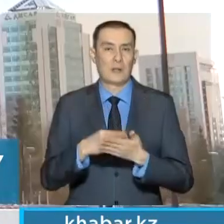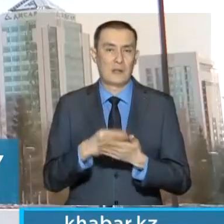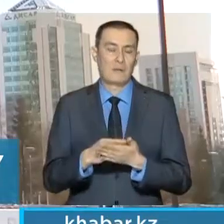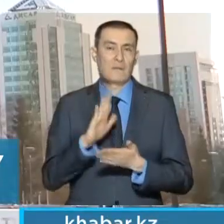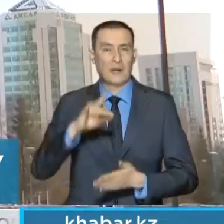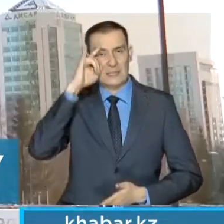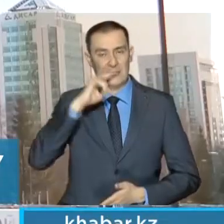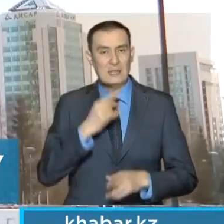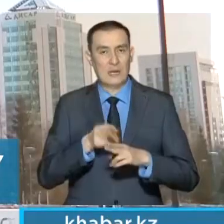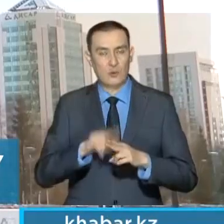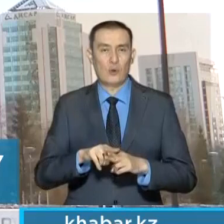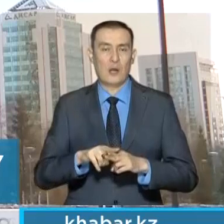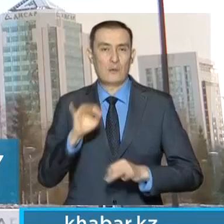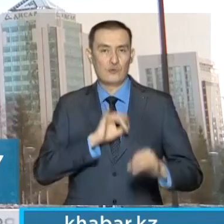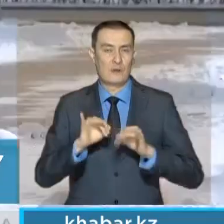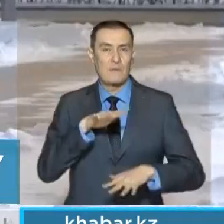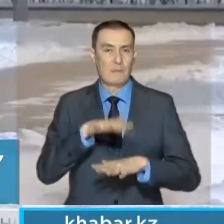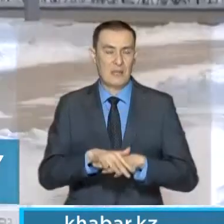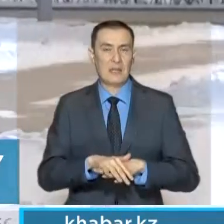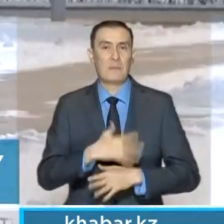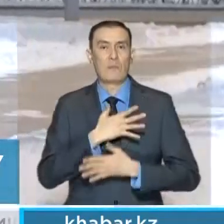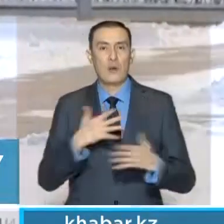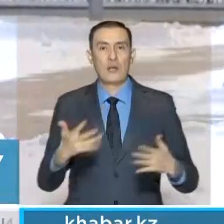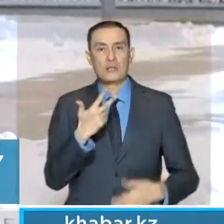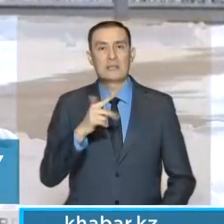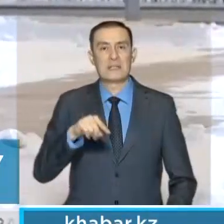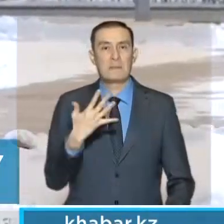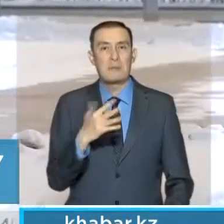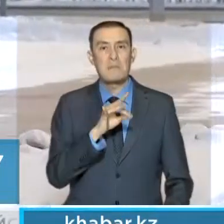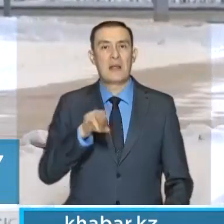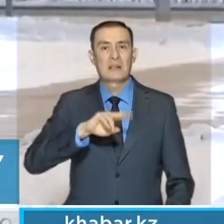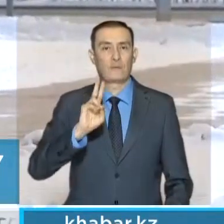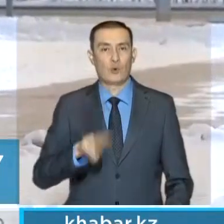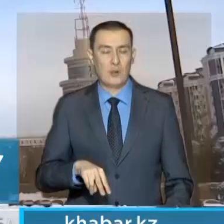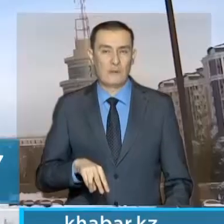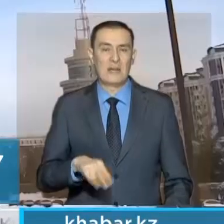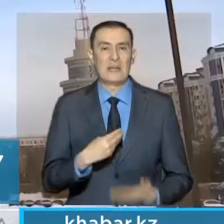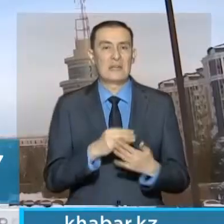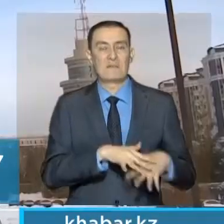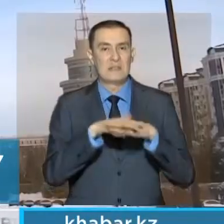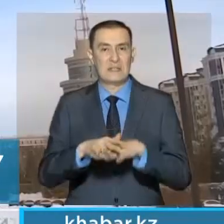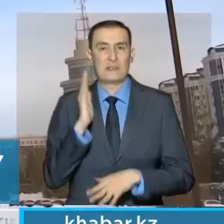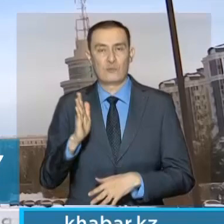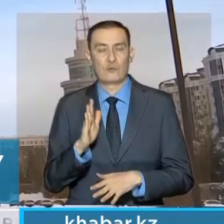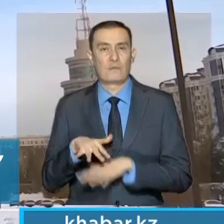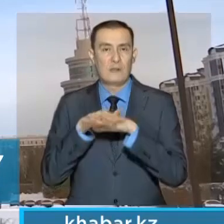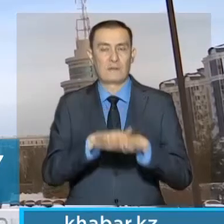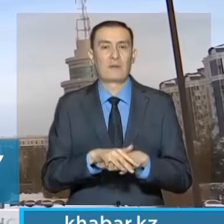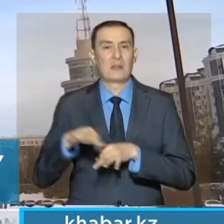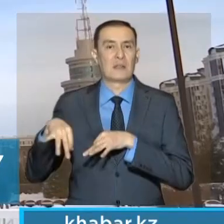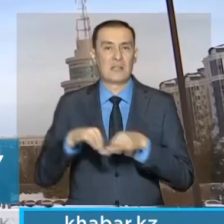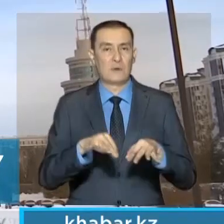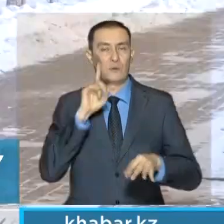Казахстане, которые рассматривает банк на этот год, превышает 3,5 миллиардов долларов. Инвестиции будут вкладывать в